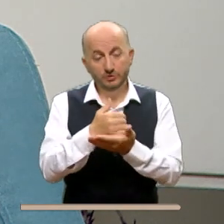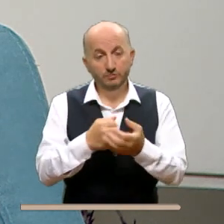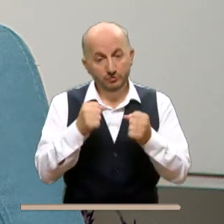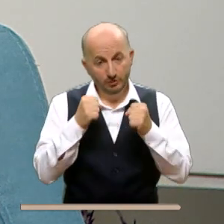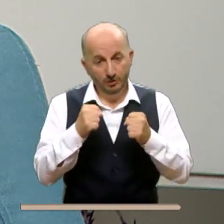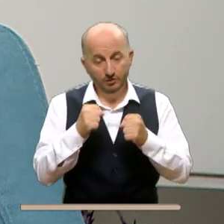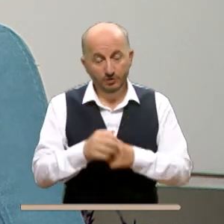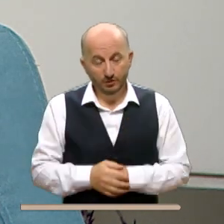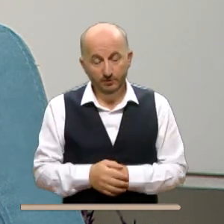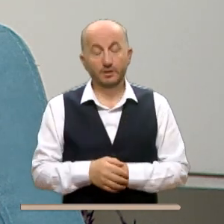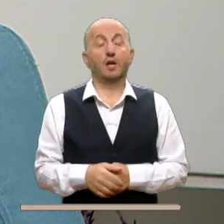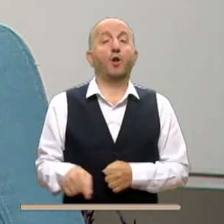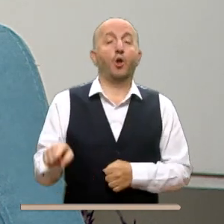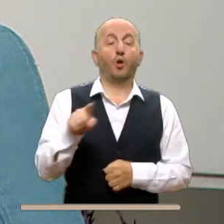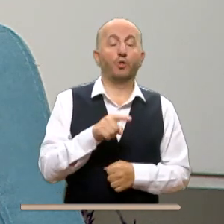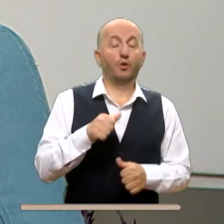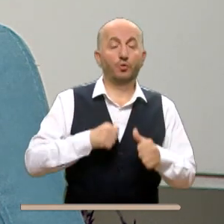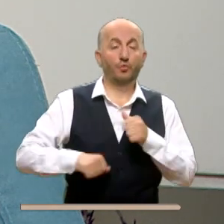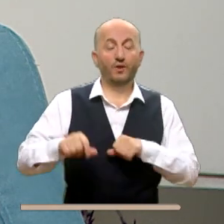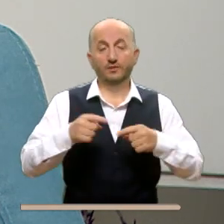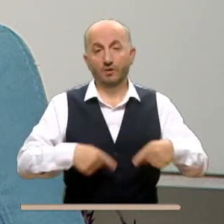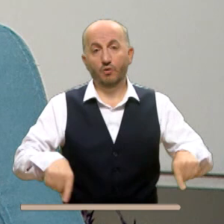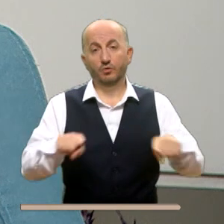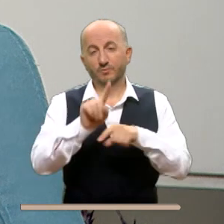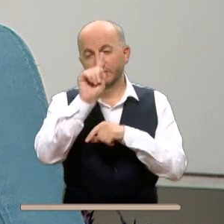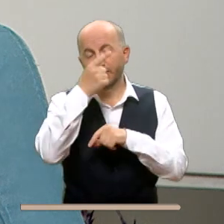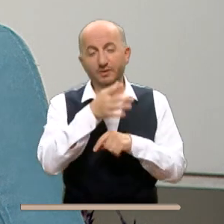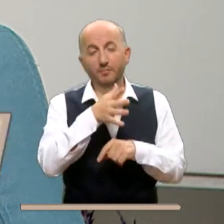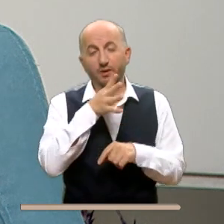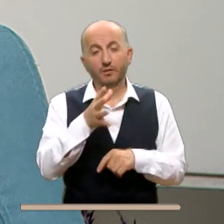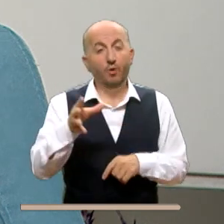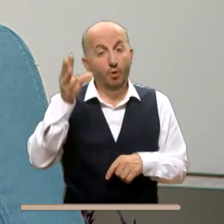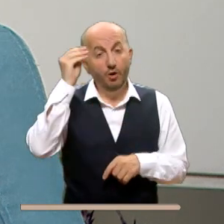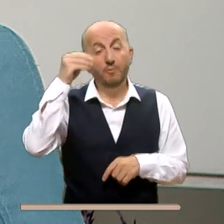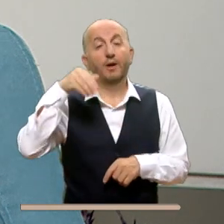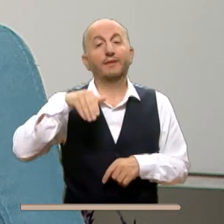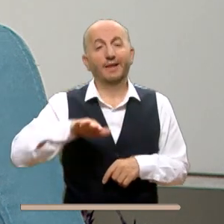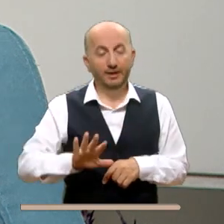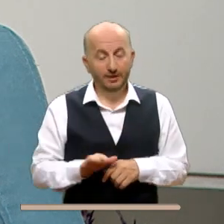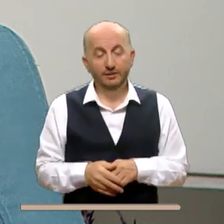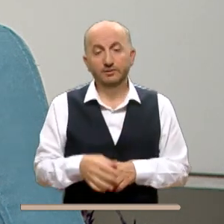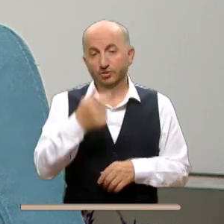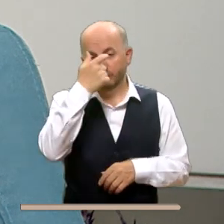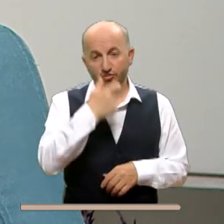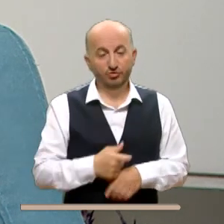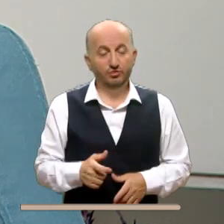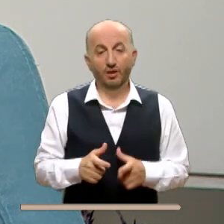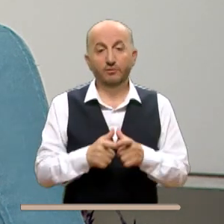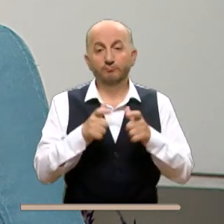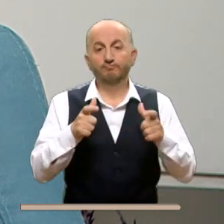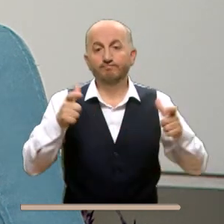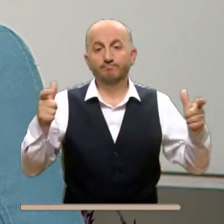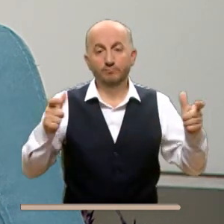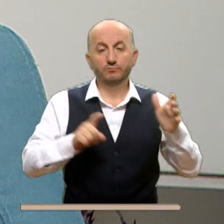sağlayacaklardır. Onlar tabii üniversite ortamında sadece bilgi edinmek, bilgi öğrenmekle kalmıyor. Kişisel gelişimlerini de